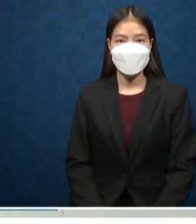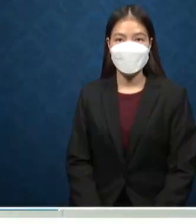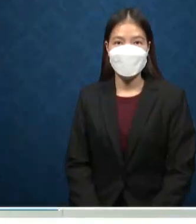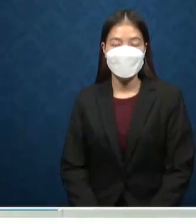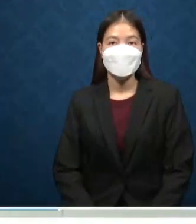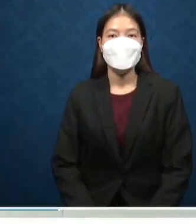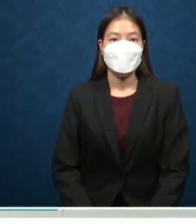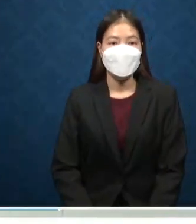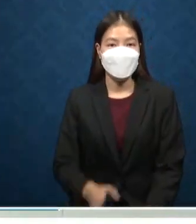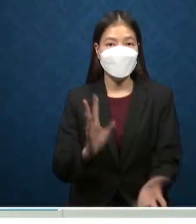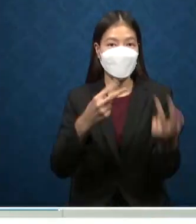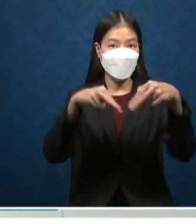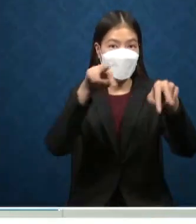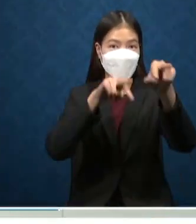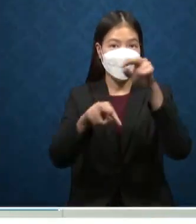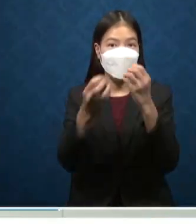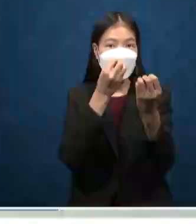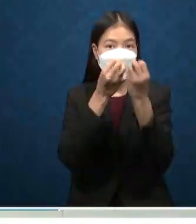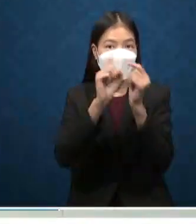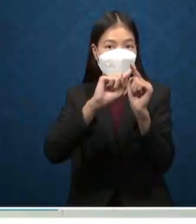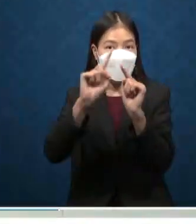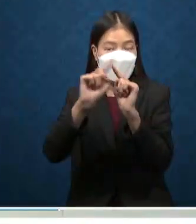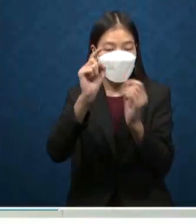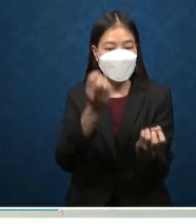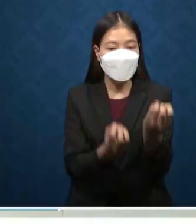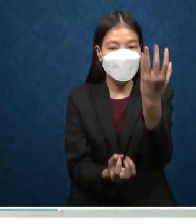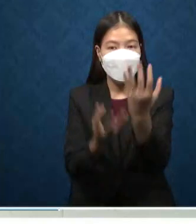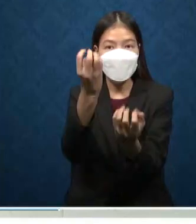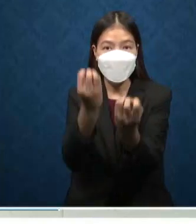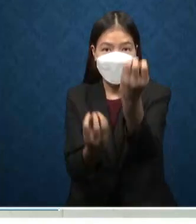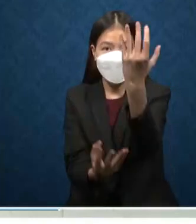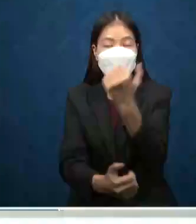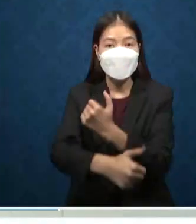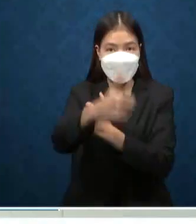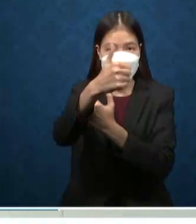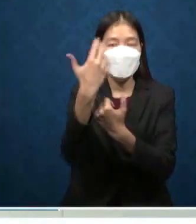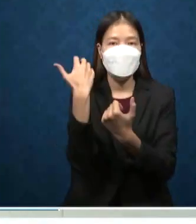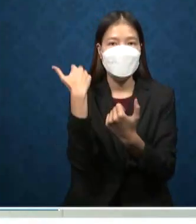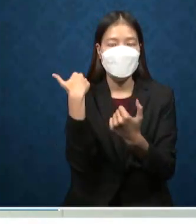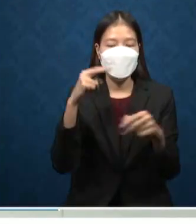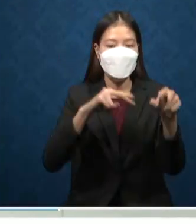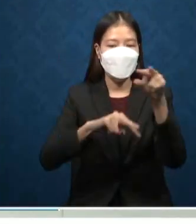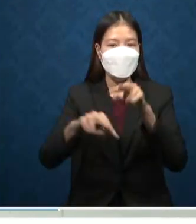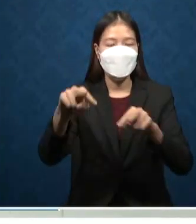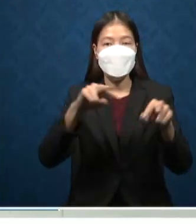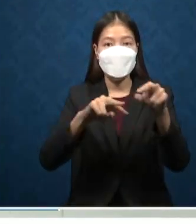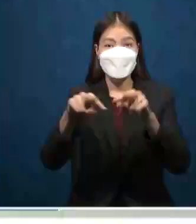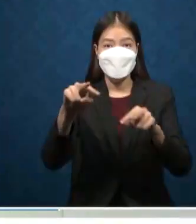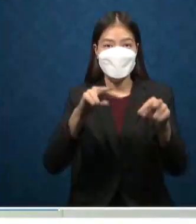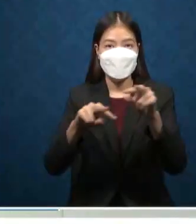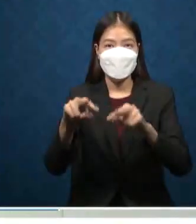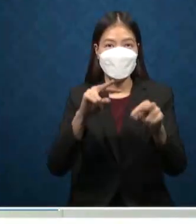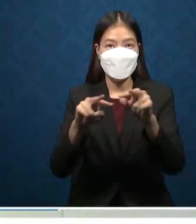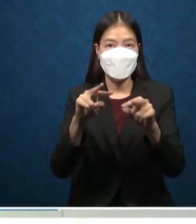ากินของป่าได้ในเงื่อนไขกฎหมายที่ค่อนข้างจะเปิดพอสมควรแล้วก็ยังรักษาอัตลักษณ์ความโดดเ